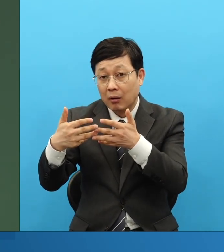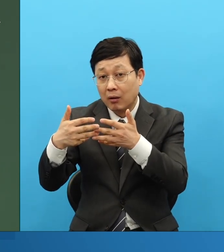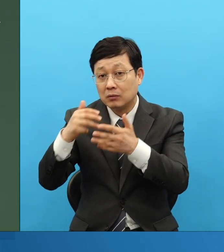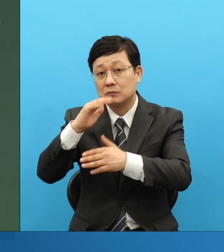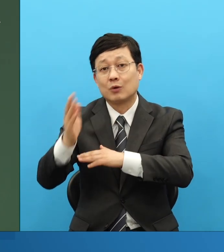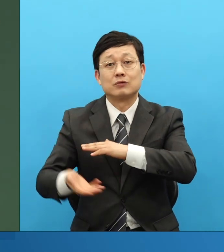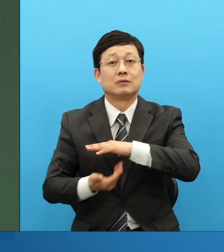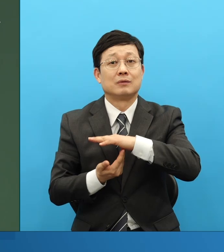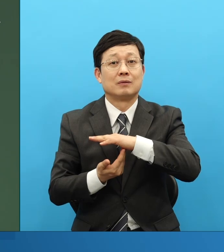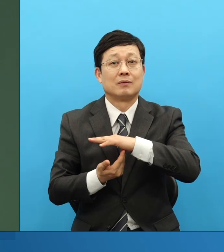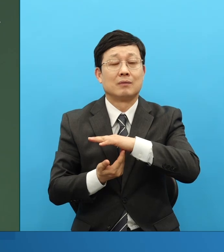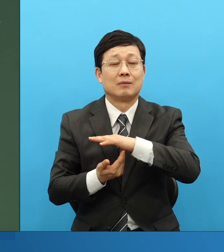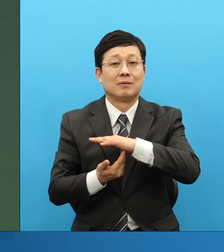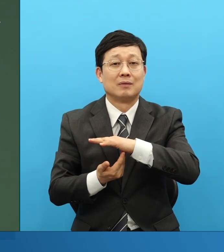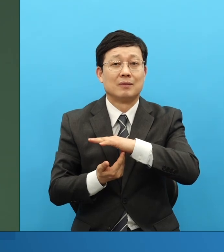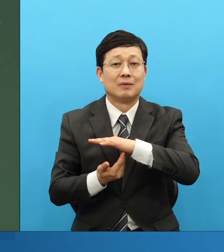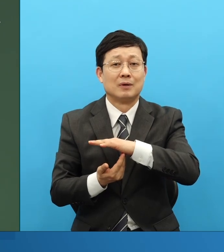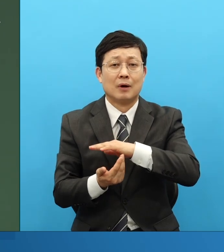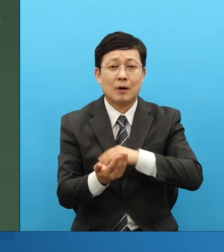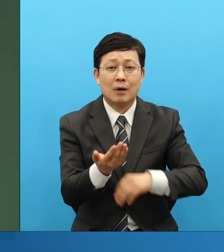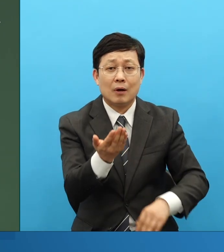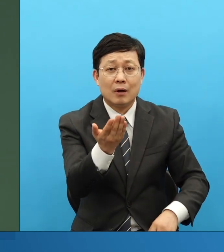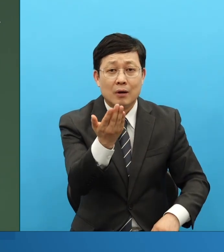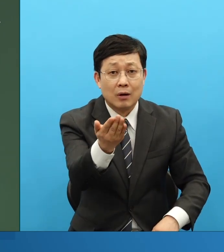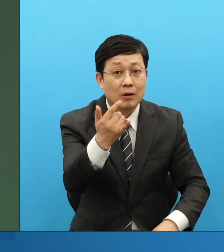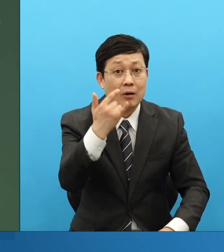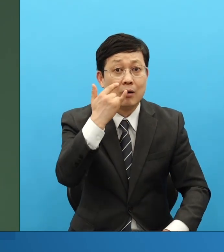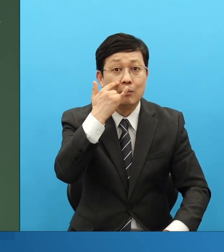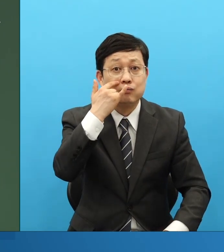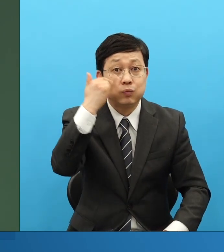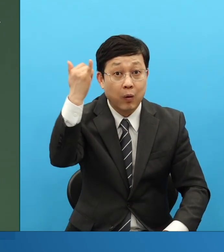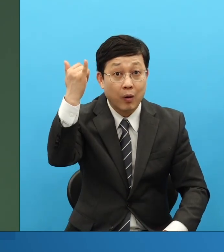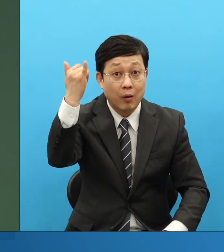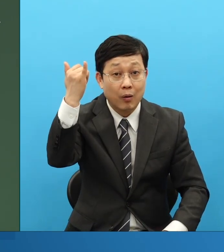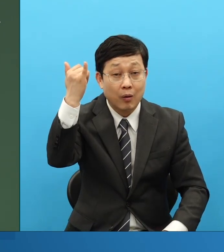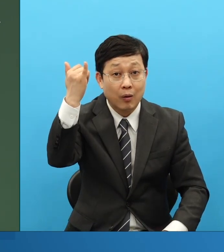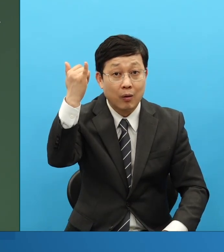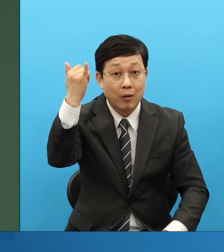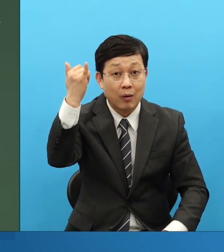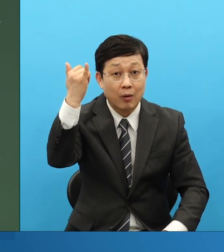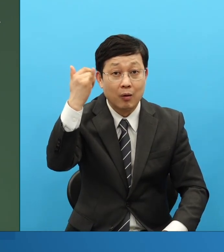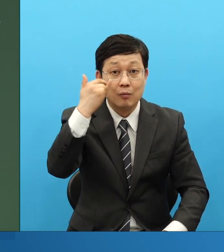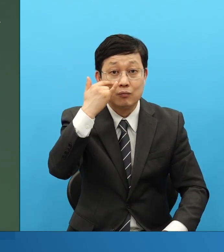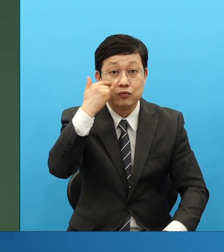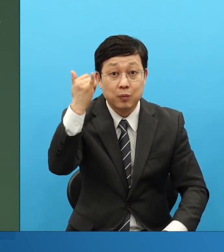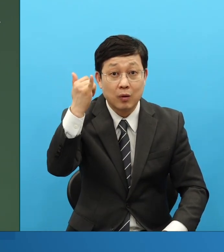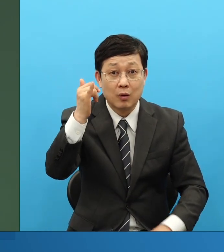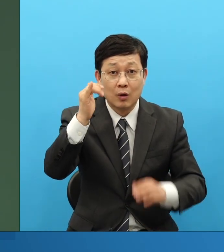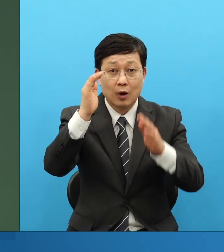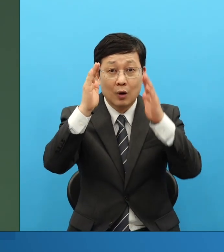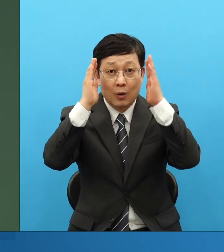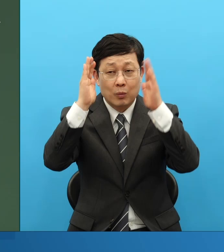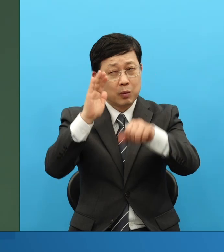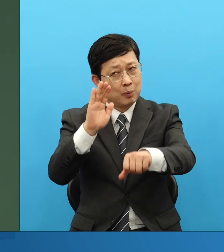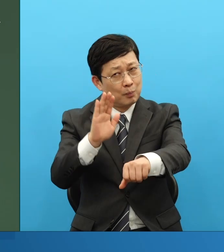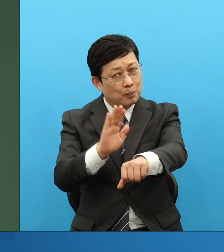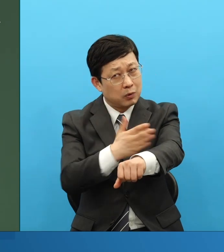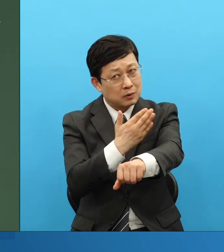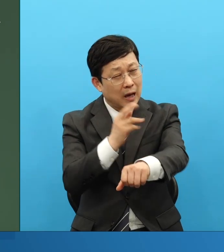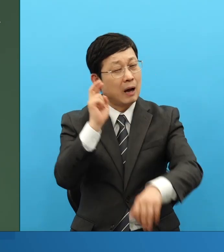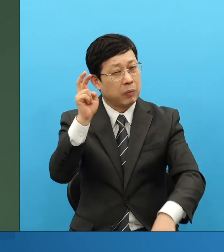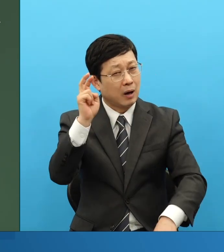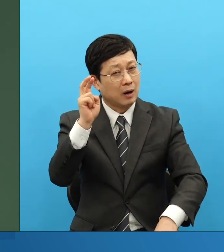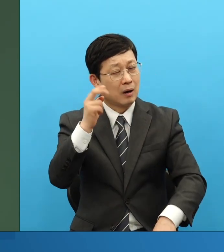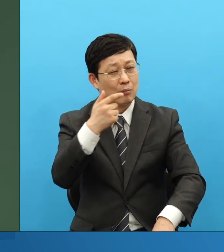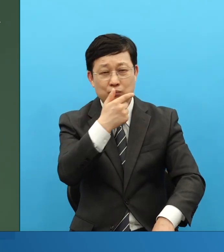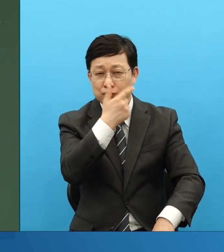way. 여러분의 부모님들은 여러분만큼 공부를 못할 수도 있어요. That perhaps your 그렇죠? parents may not be as